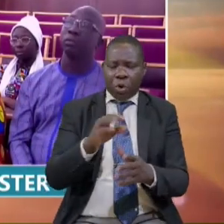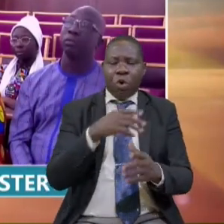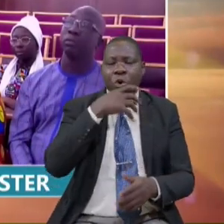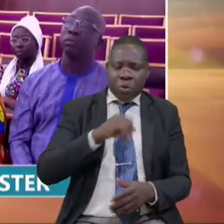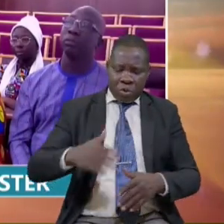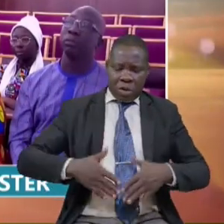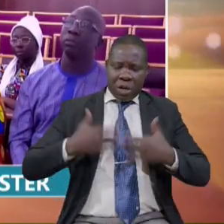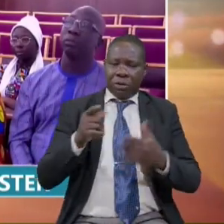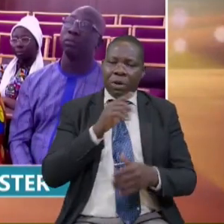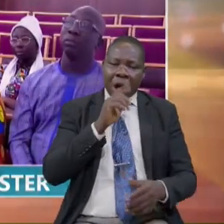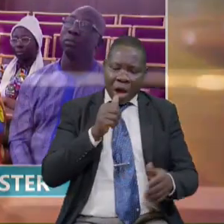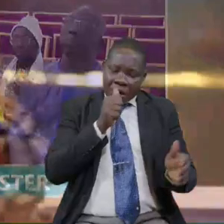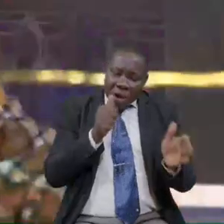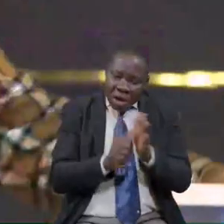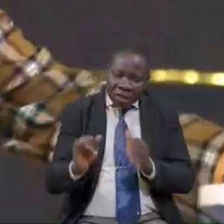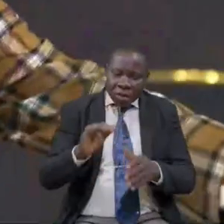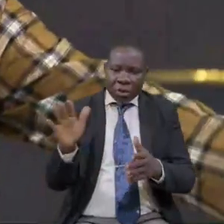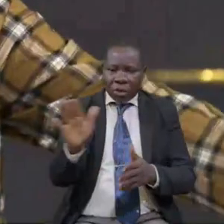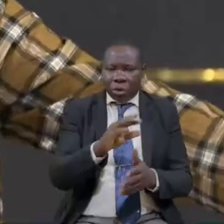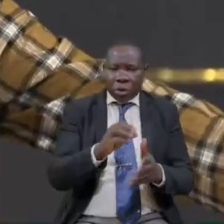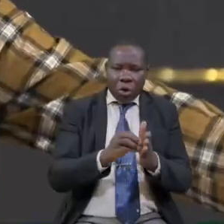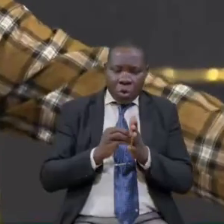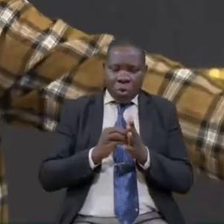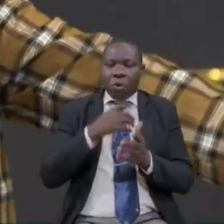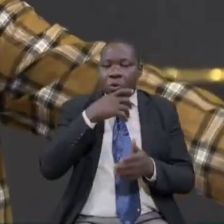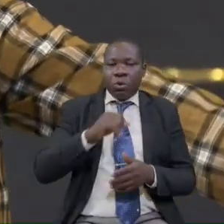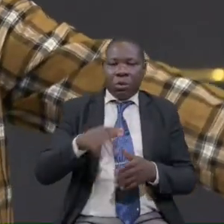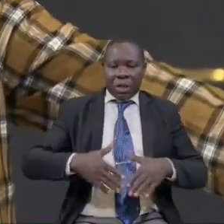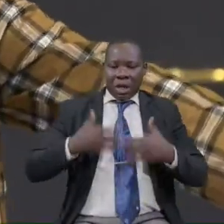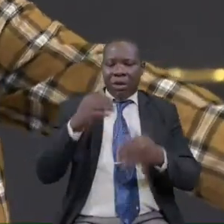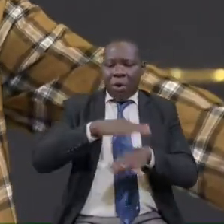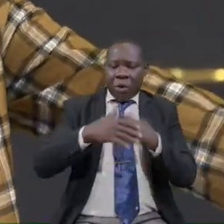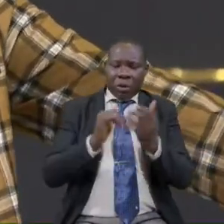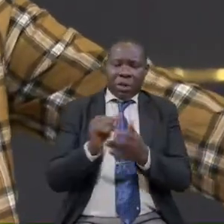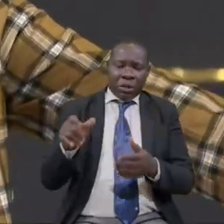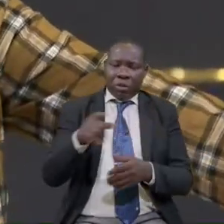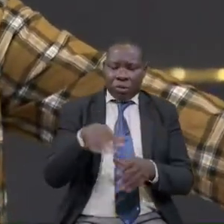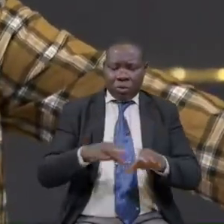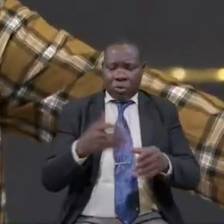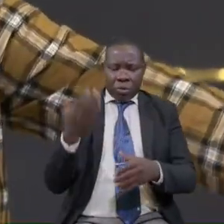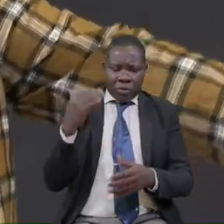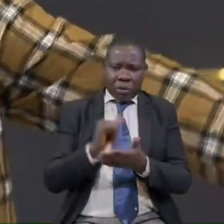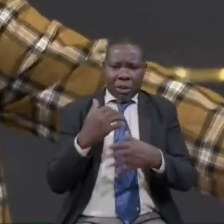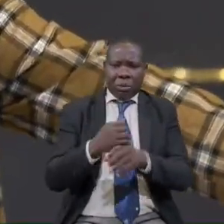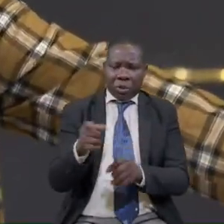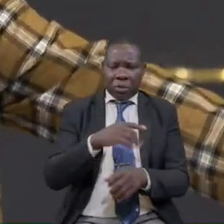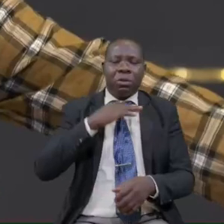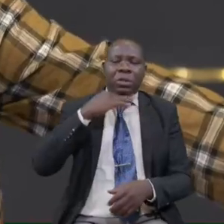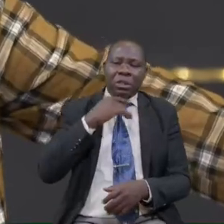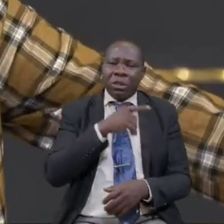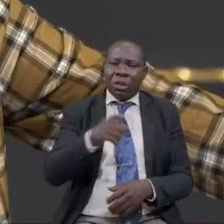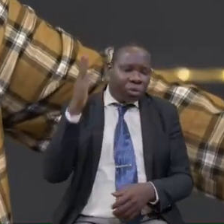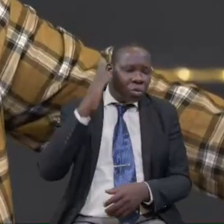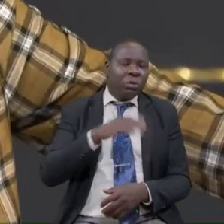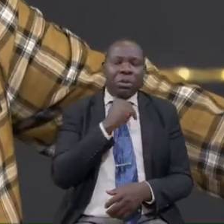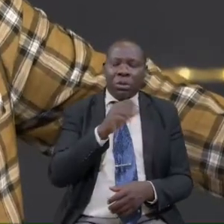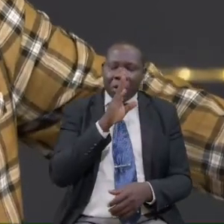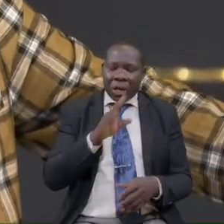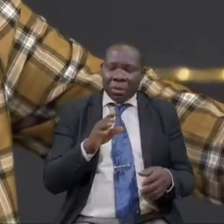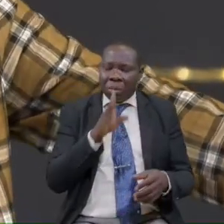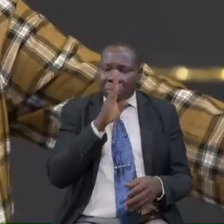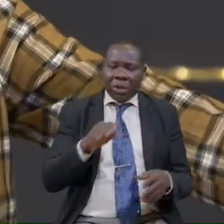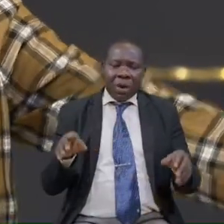péchés, si vous accumulez tout ce que vous faites dans le passé, des choses qui vous ont sali, vous ne